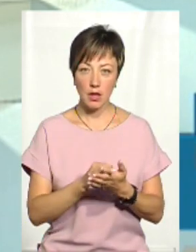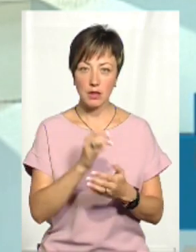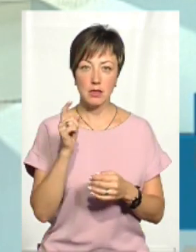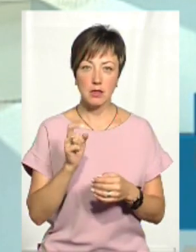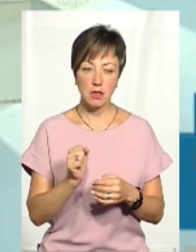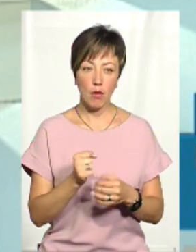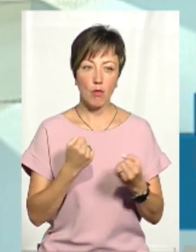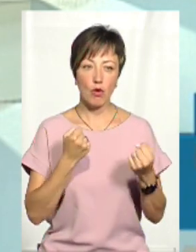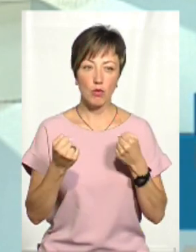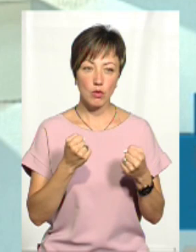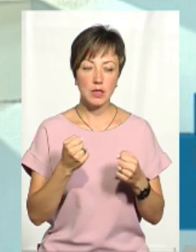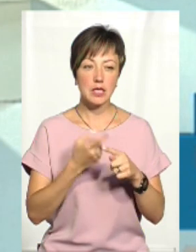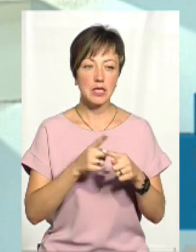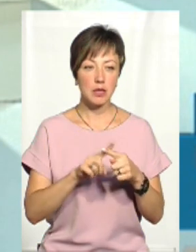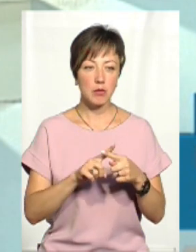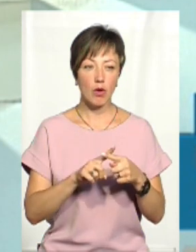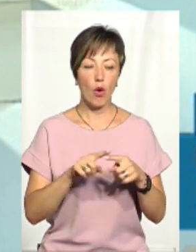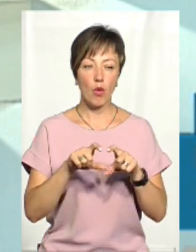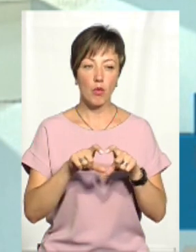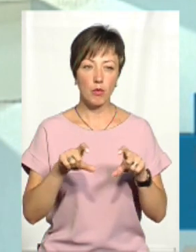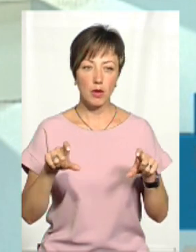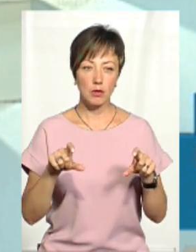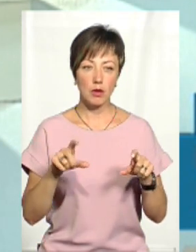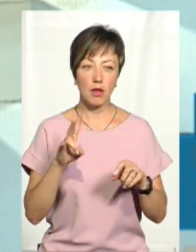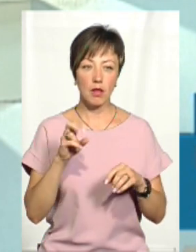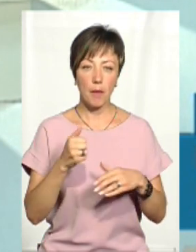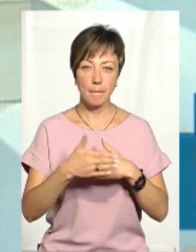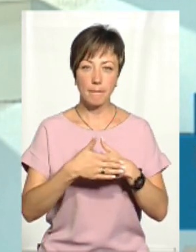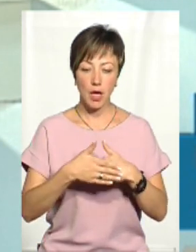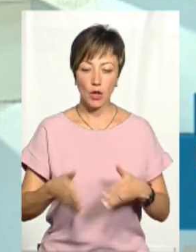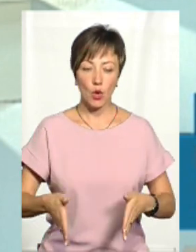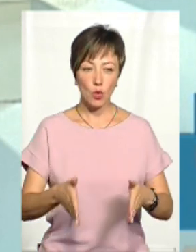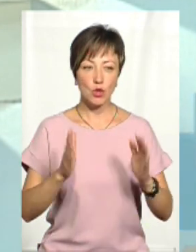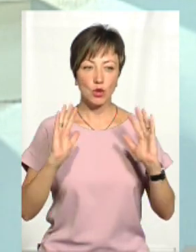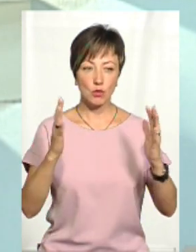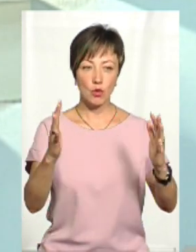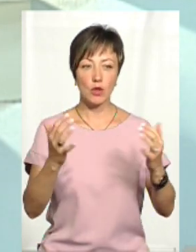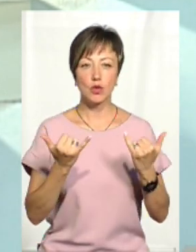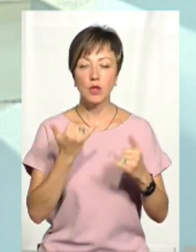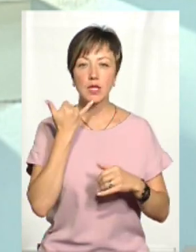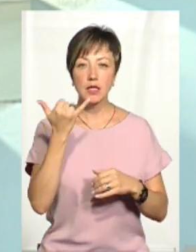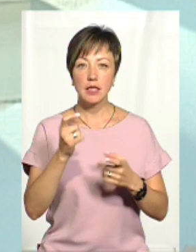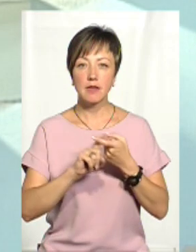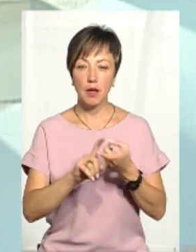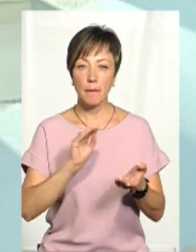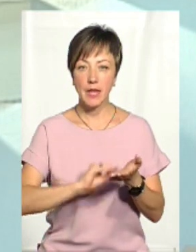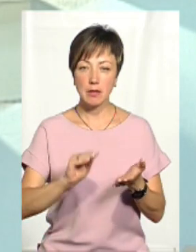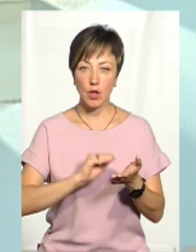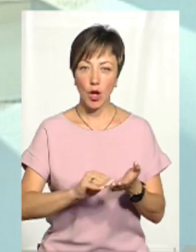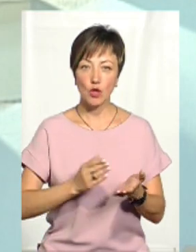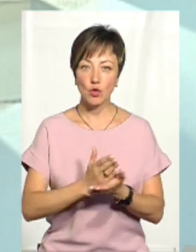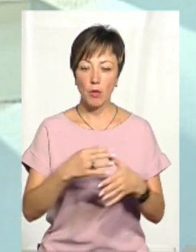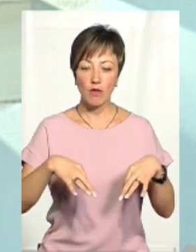відповідальність за боротьбу із цим об'єктом на придорожніх смугах. А ось ми сьогодні зв'язували з прес-секретарем